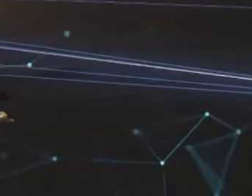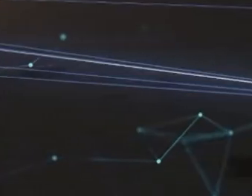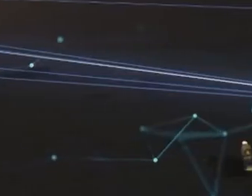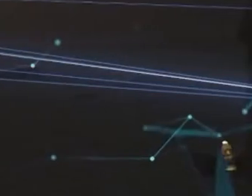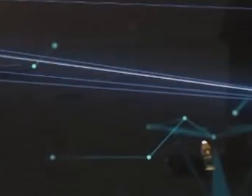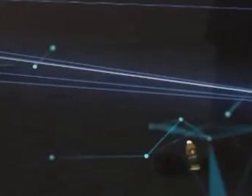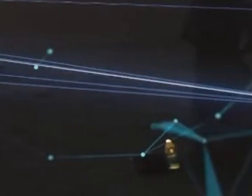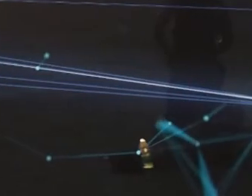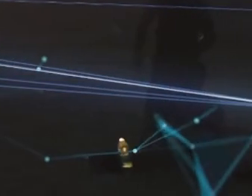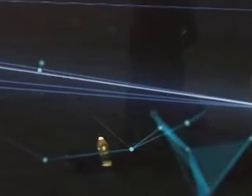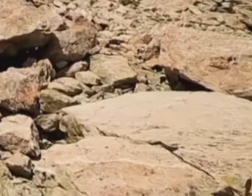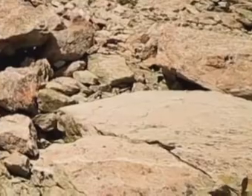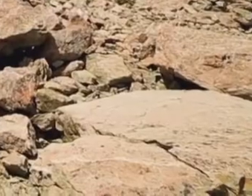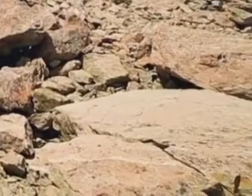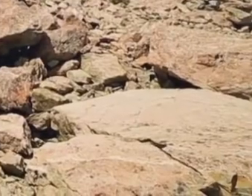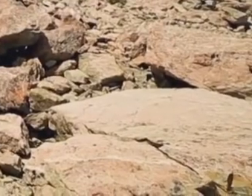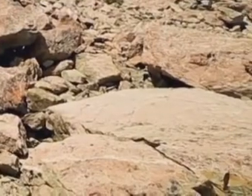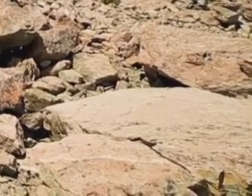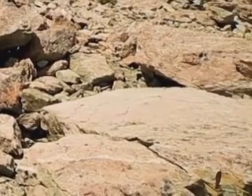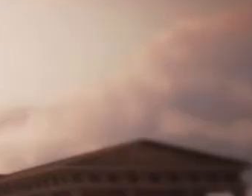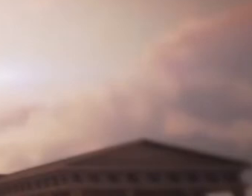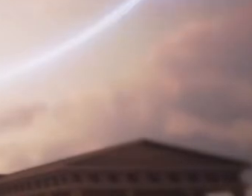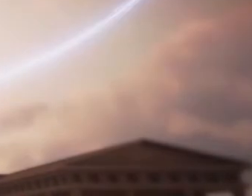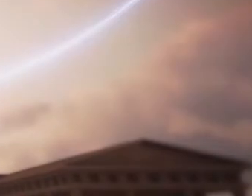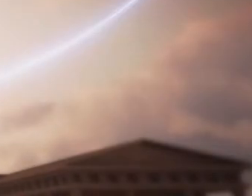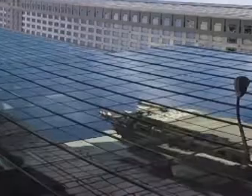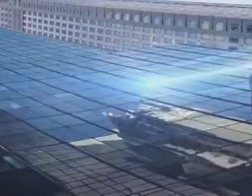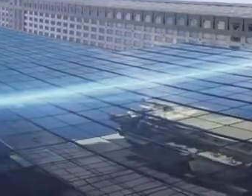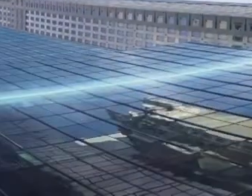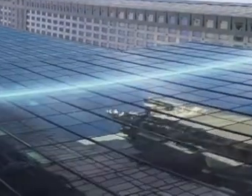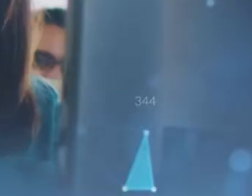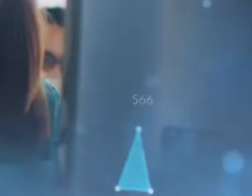We all want to trust. And to be trusted.